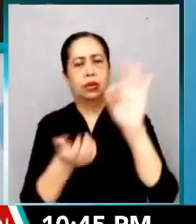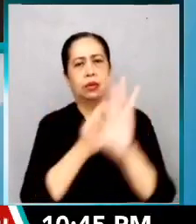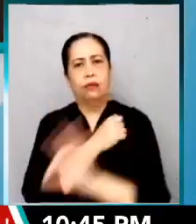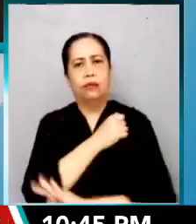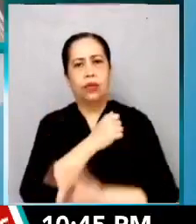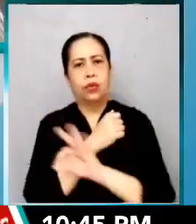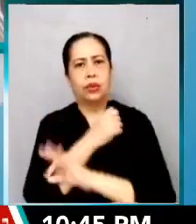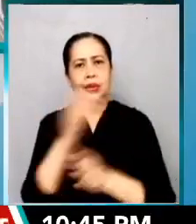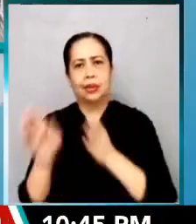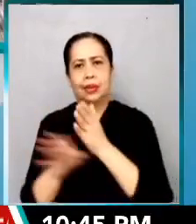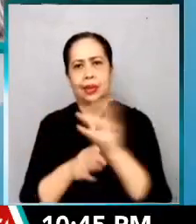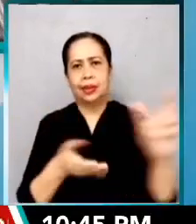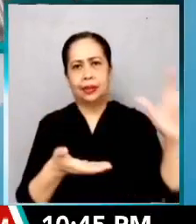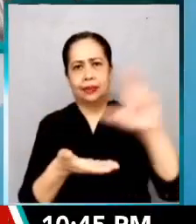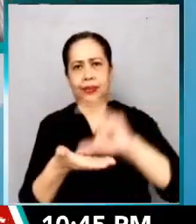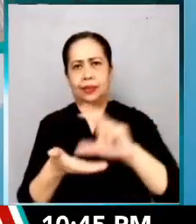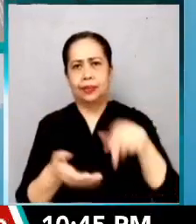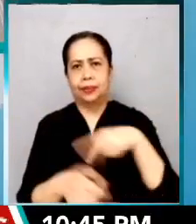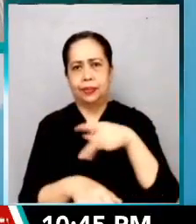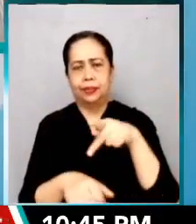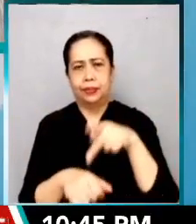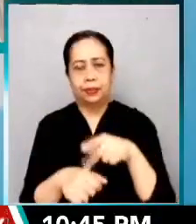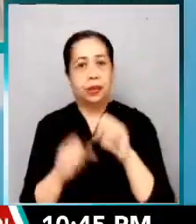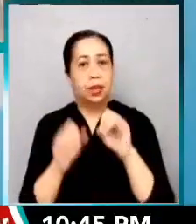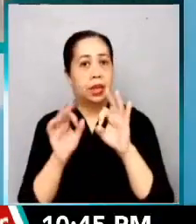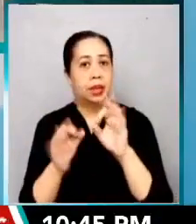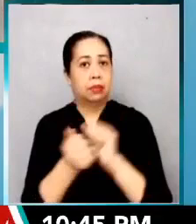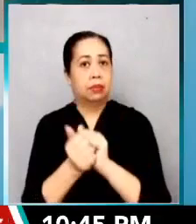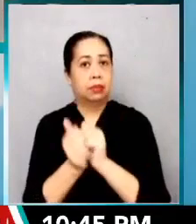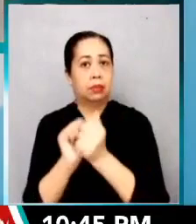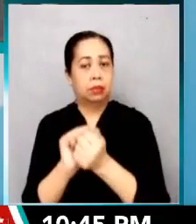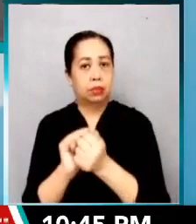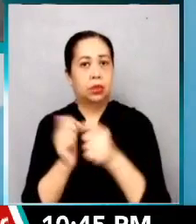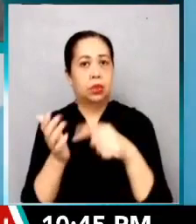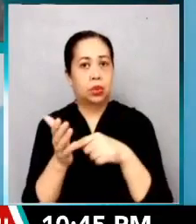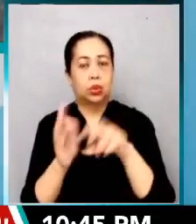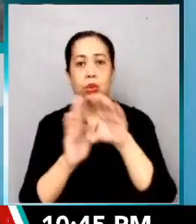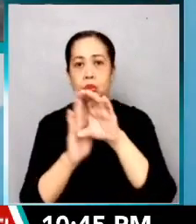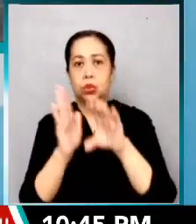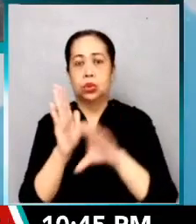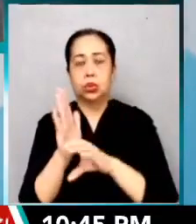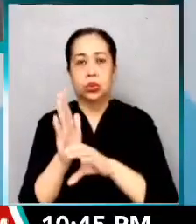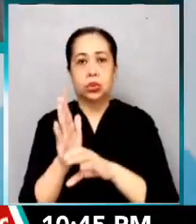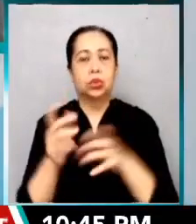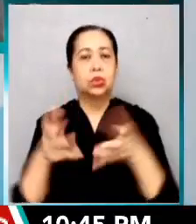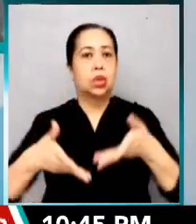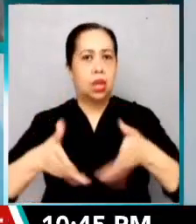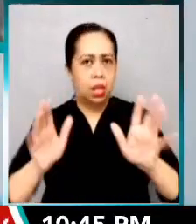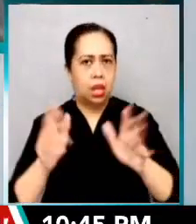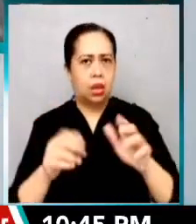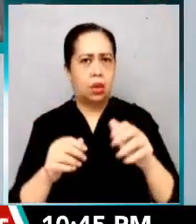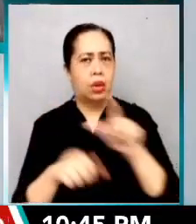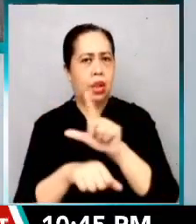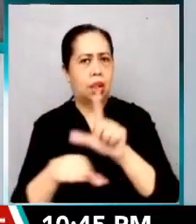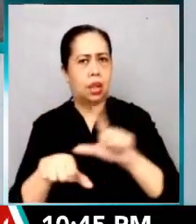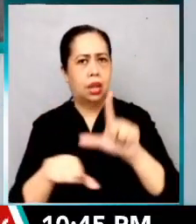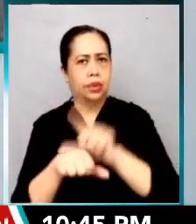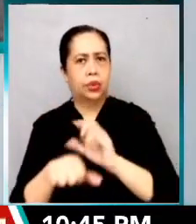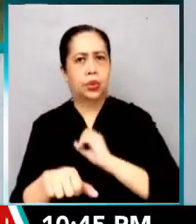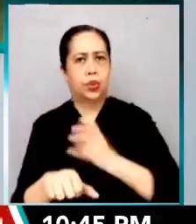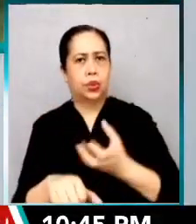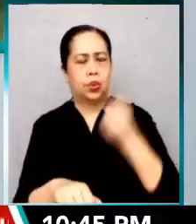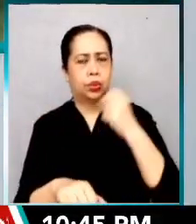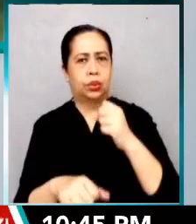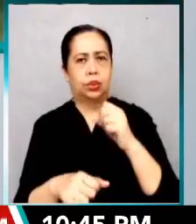bansa. Sakaling maamyendahan ang konstitusyon, papayagan ang land ownership ng mga foreign